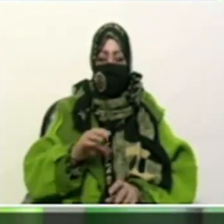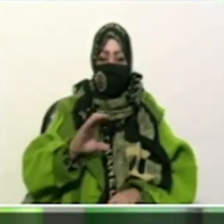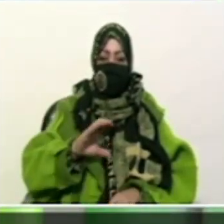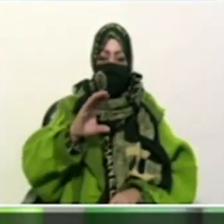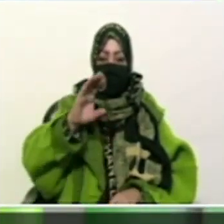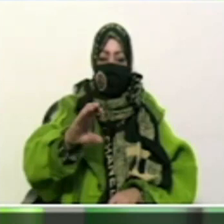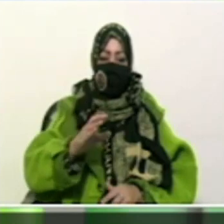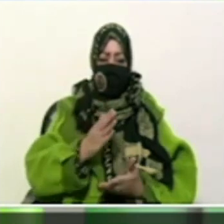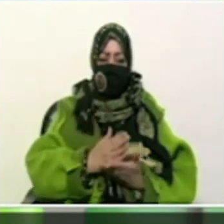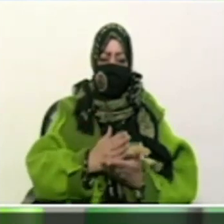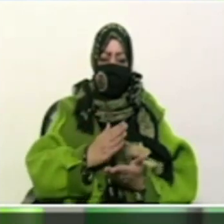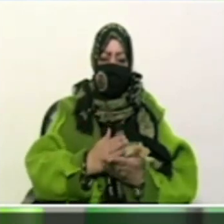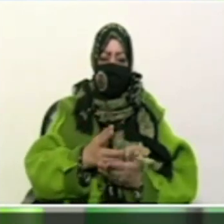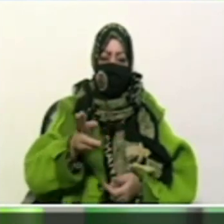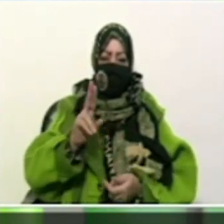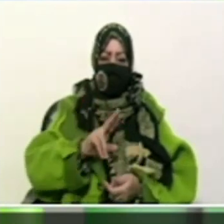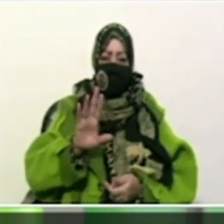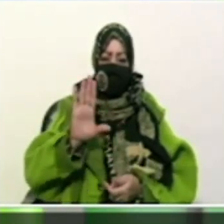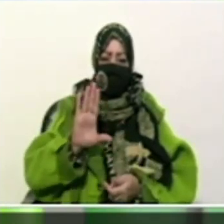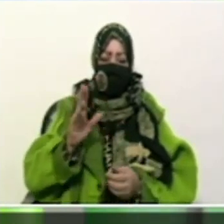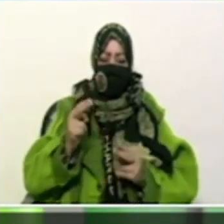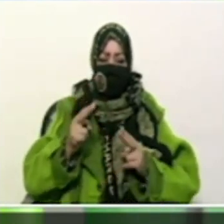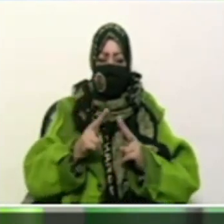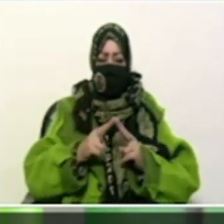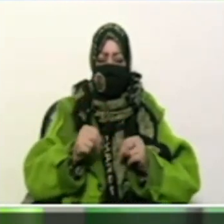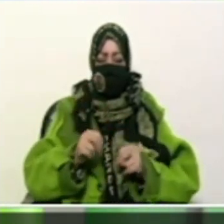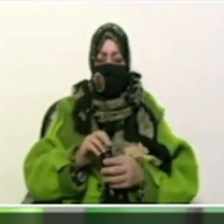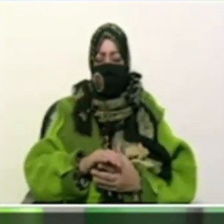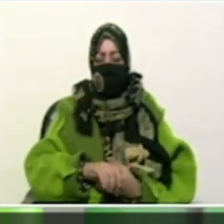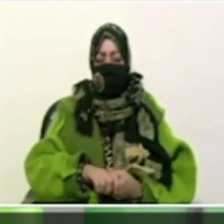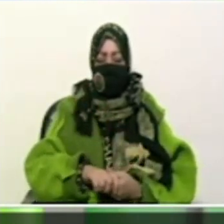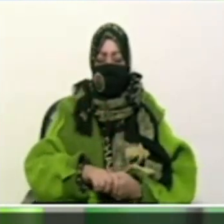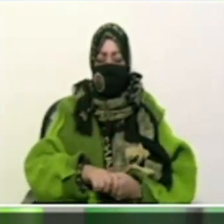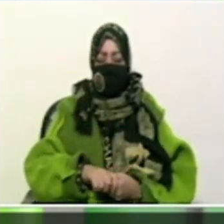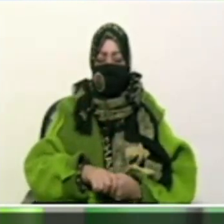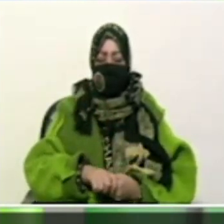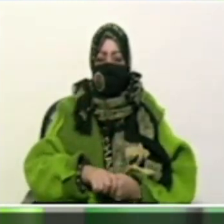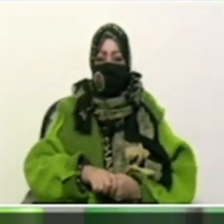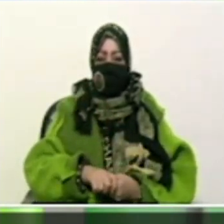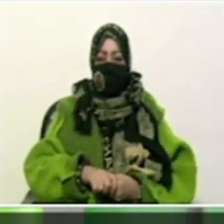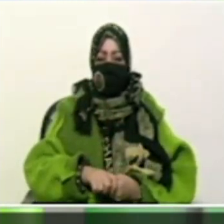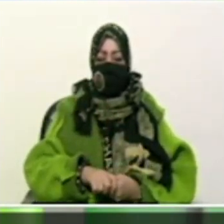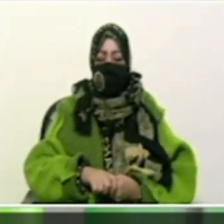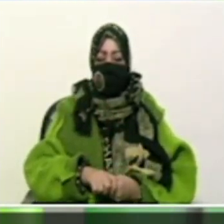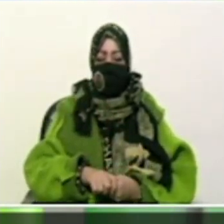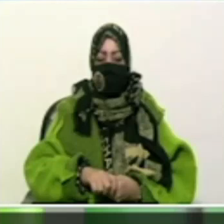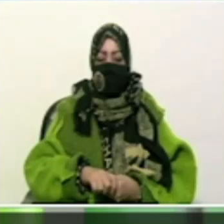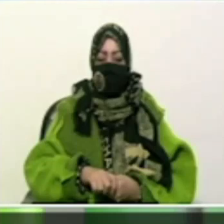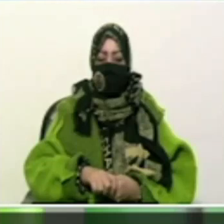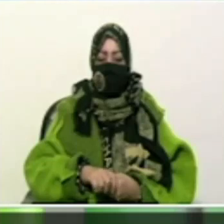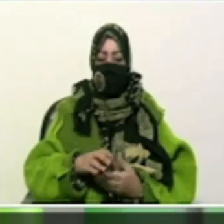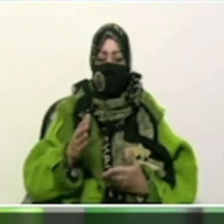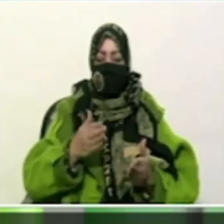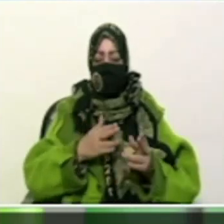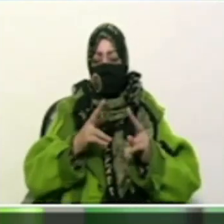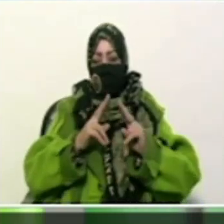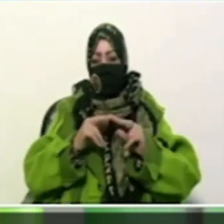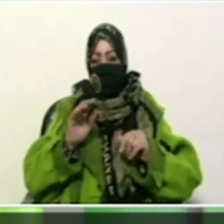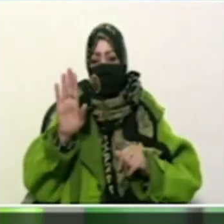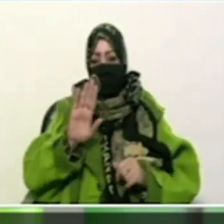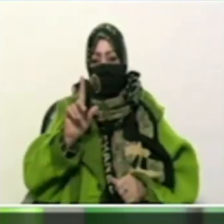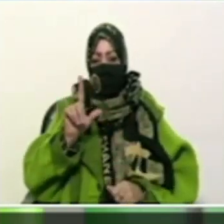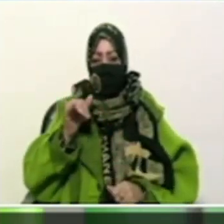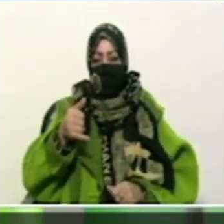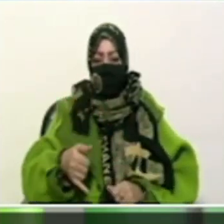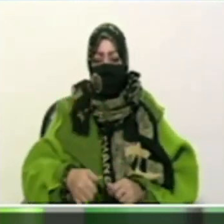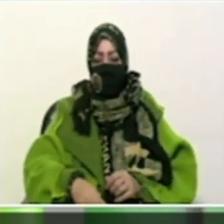مرحبا أخ سالم أهلا وسهلا بك. كيف حالك شيخ؟ بارك الله فيك تفضل. شيخ نحييك على هذا البرنامج. بارك